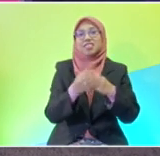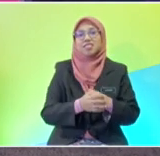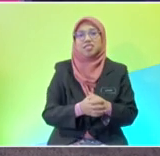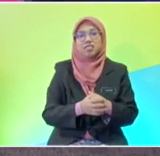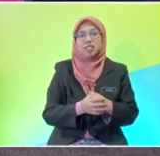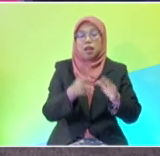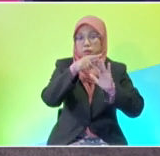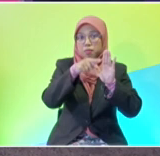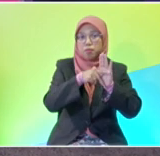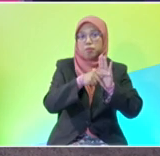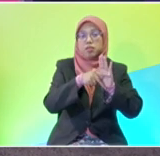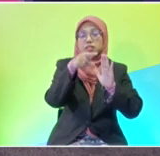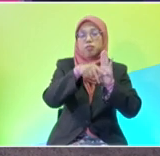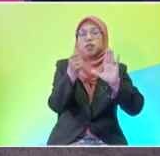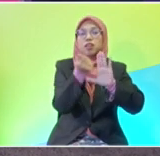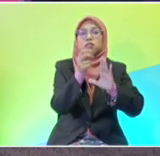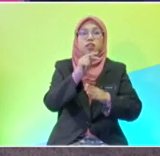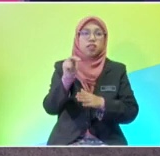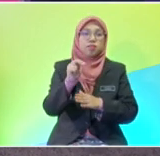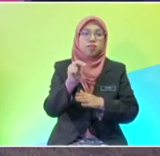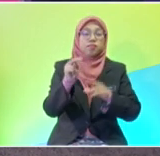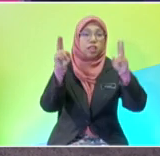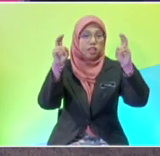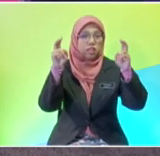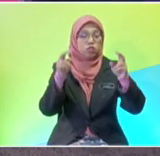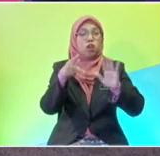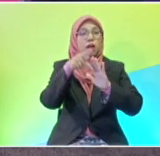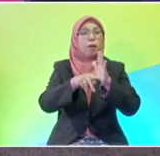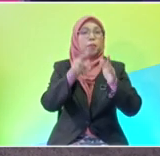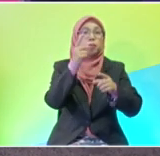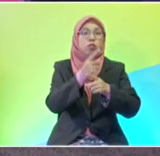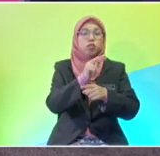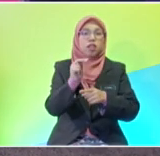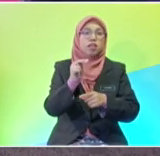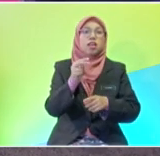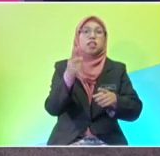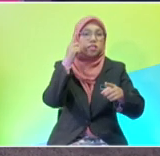topik tingkatan 4 yaitu berkaitan dengan pembetulan ke silakan